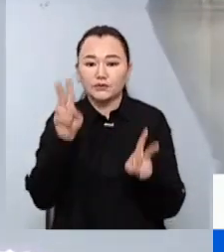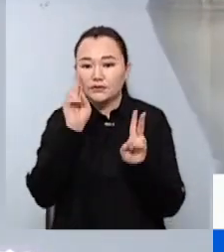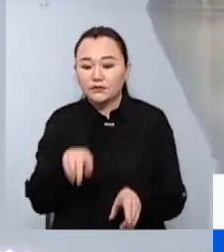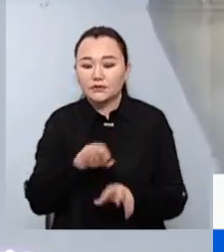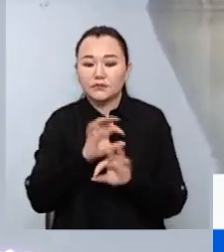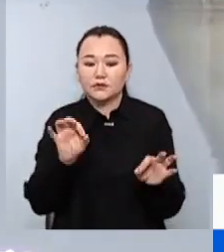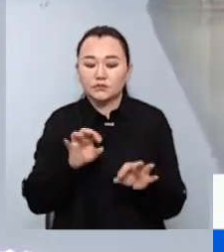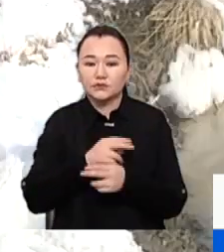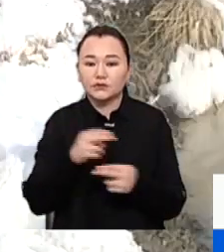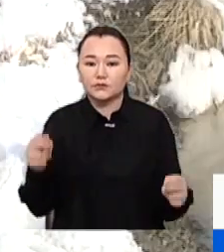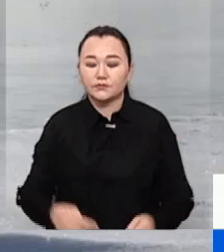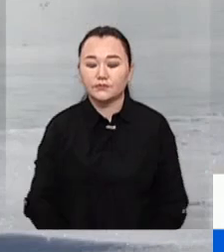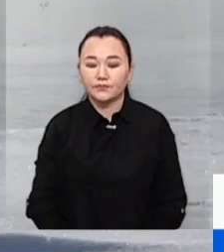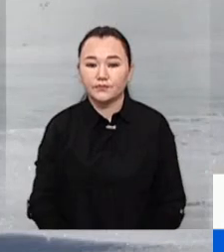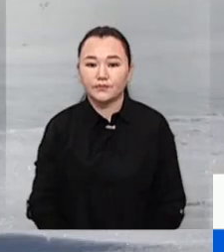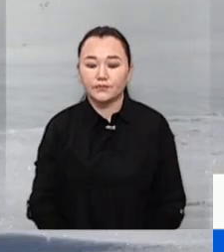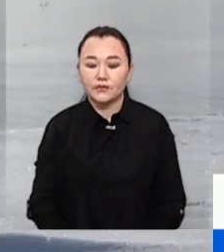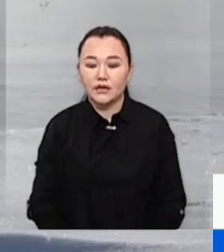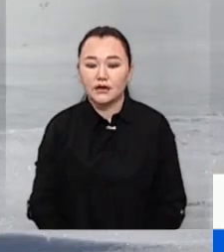Мягченко продолжит тему.